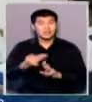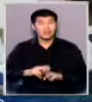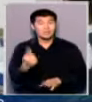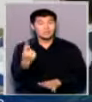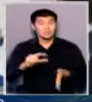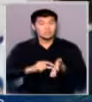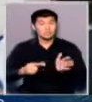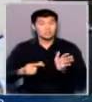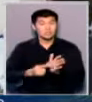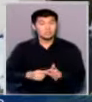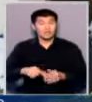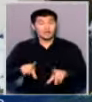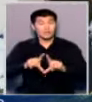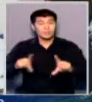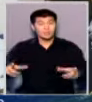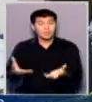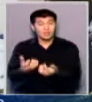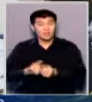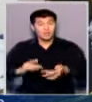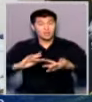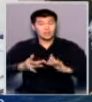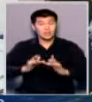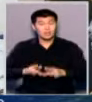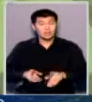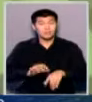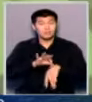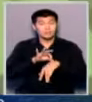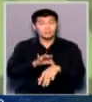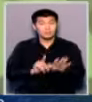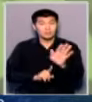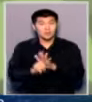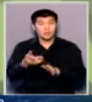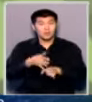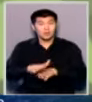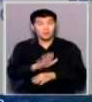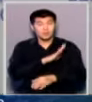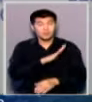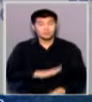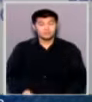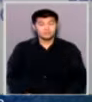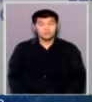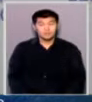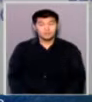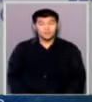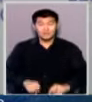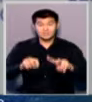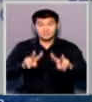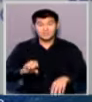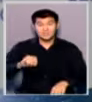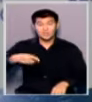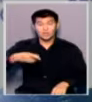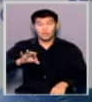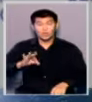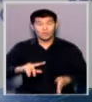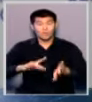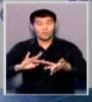сынып оқушыларын мектепке қабылдау электронды тіркеу арқылы жүзеге асқан. Арнайы ЕГОВ порталында бірінші